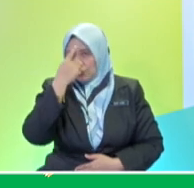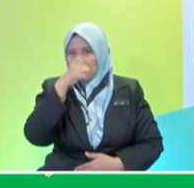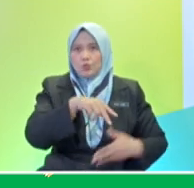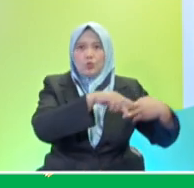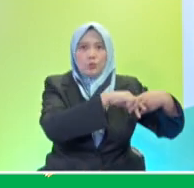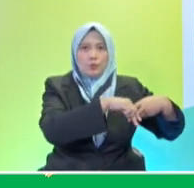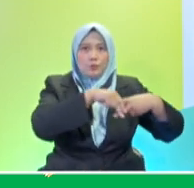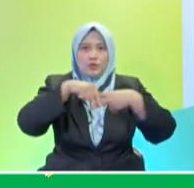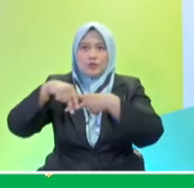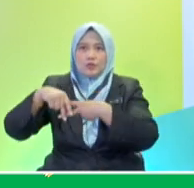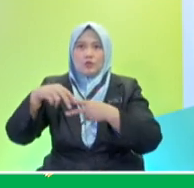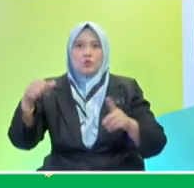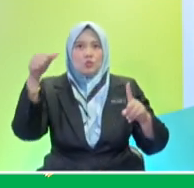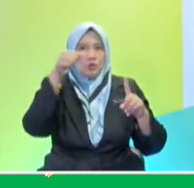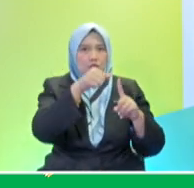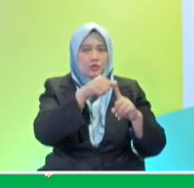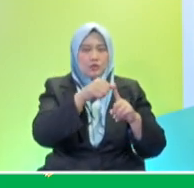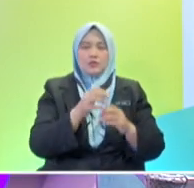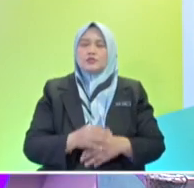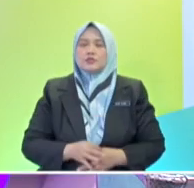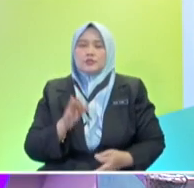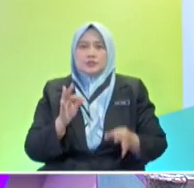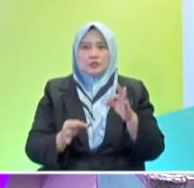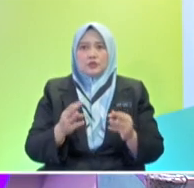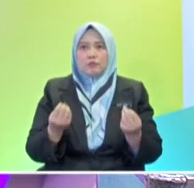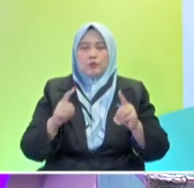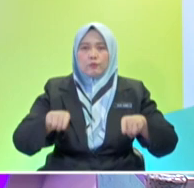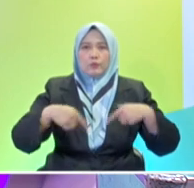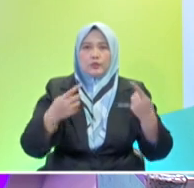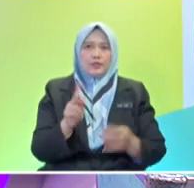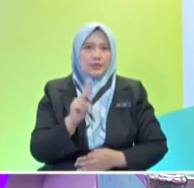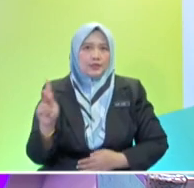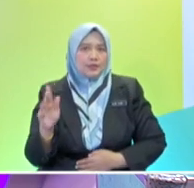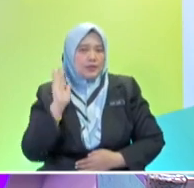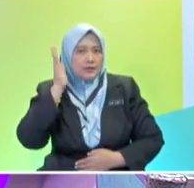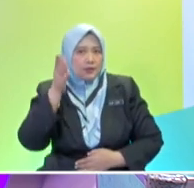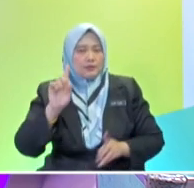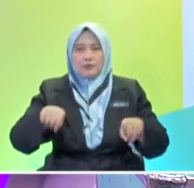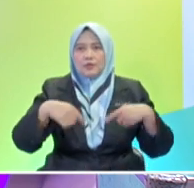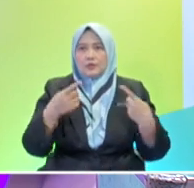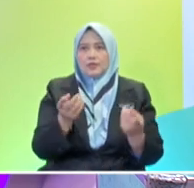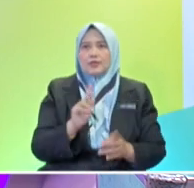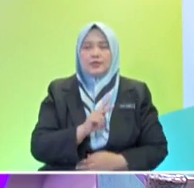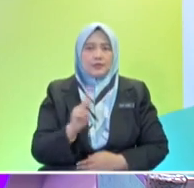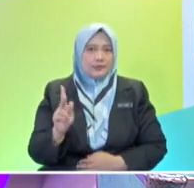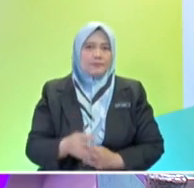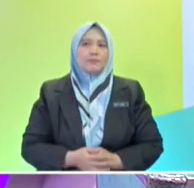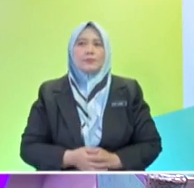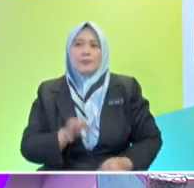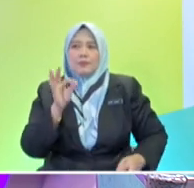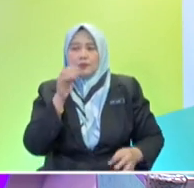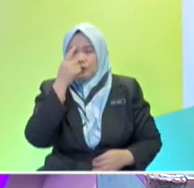sebagai pemandu. Ha, kalau nak ke kanan, dia kena gerak ke kiri. Jadi boleh bergerak Mira. Okey. Manakala sirip dan